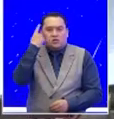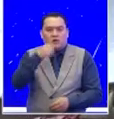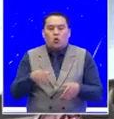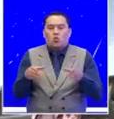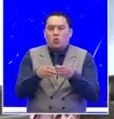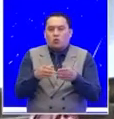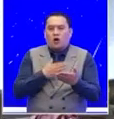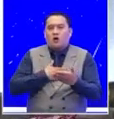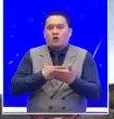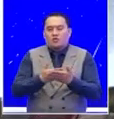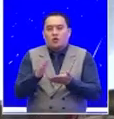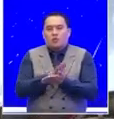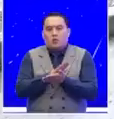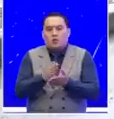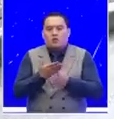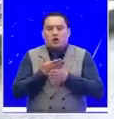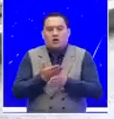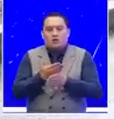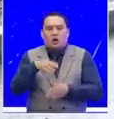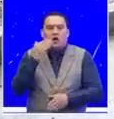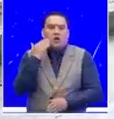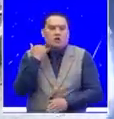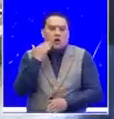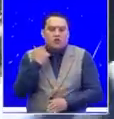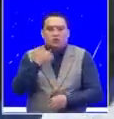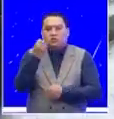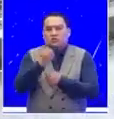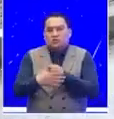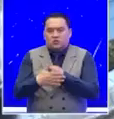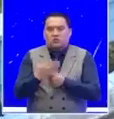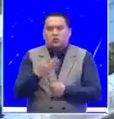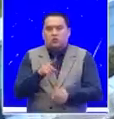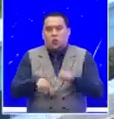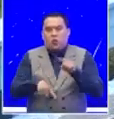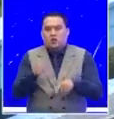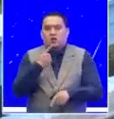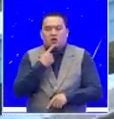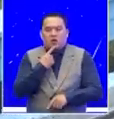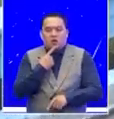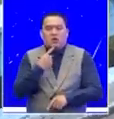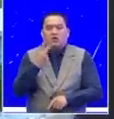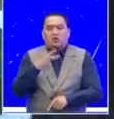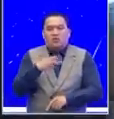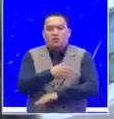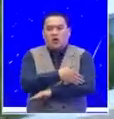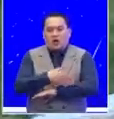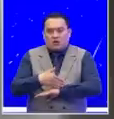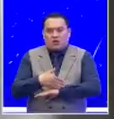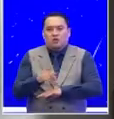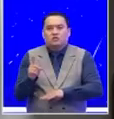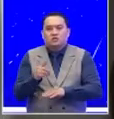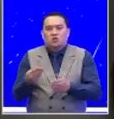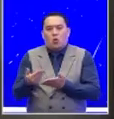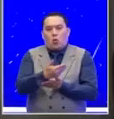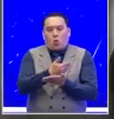группа волонтеров, а также представители татарского культурного центра «Тугантель» посетили порядка 20 адресатов. На